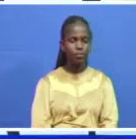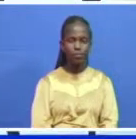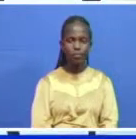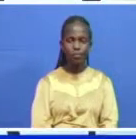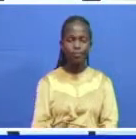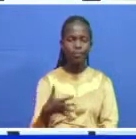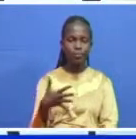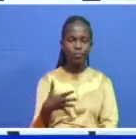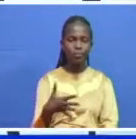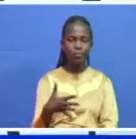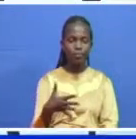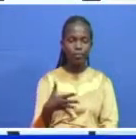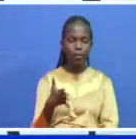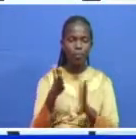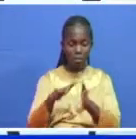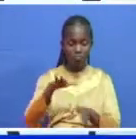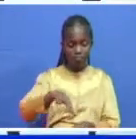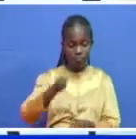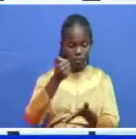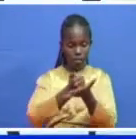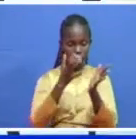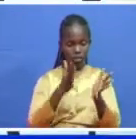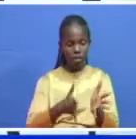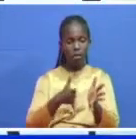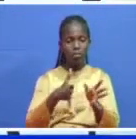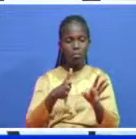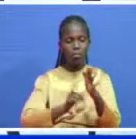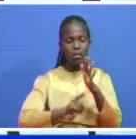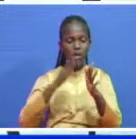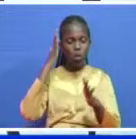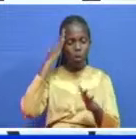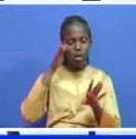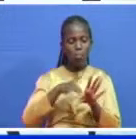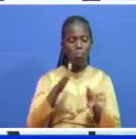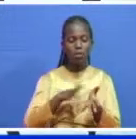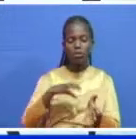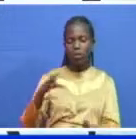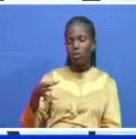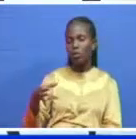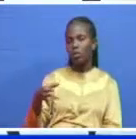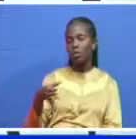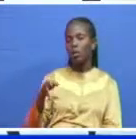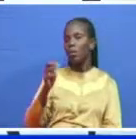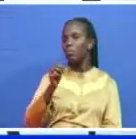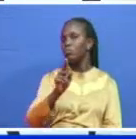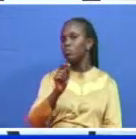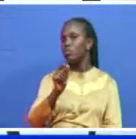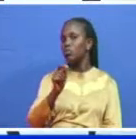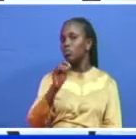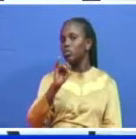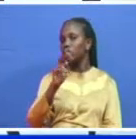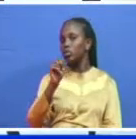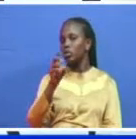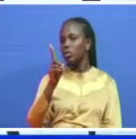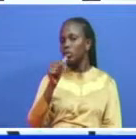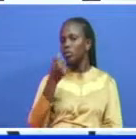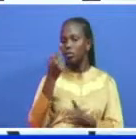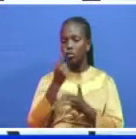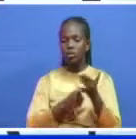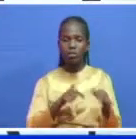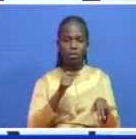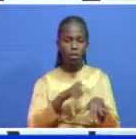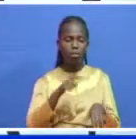Ula uno lotilwe kutwika obisnamu nini mubiani wa Kisomo kauntini ya Masakutals. Motinda ni waweta kana abitukidhuwa kwa